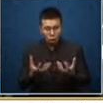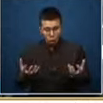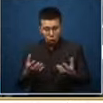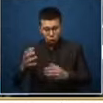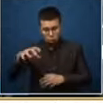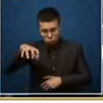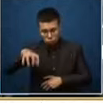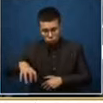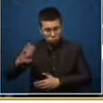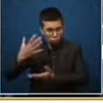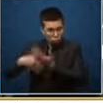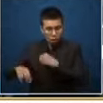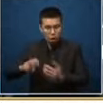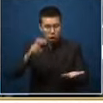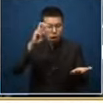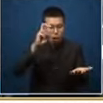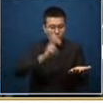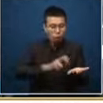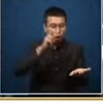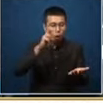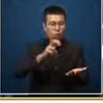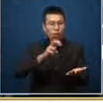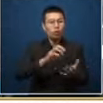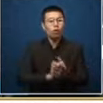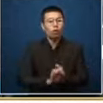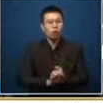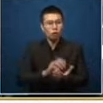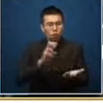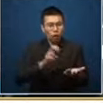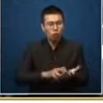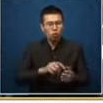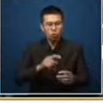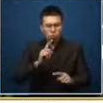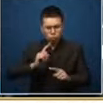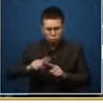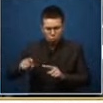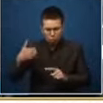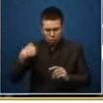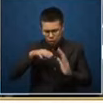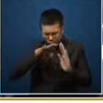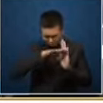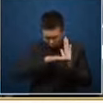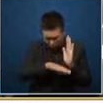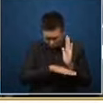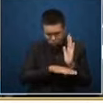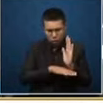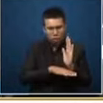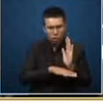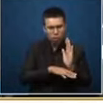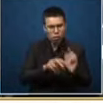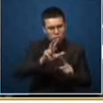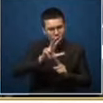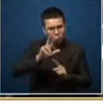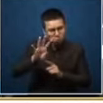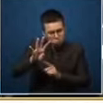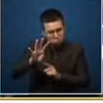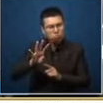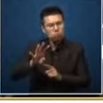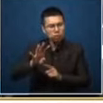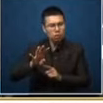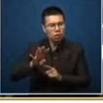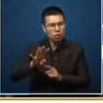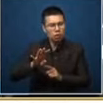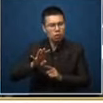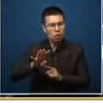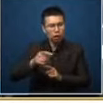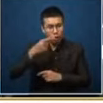จากยูเนสโกเนี่ยไม่ใช่ง่ายครับท่านประธานนะมันต้องผ่านคุณสมบัติต่างๆมากมาย 3-4 ข้อนะครับซึ่งเราก็ผ่